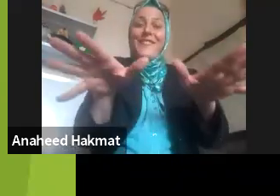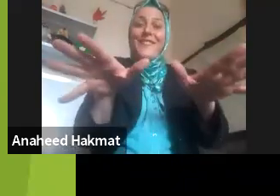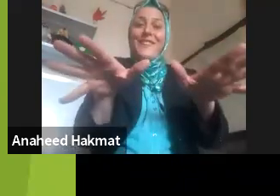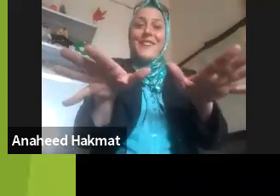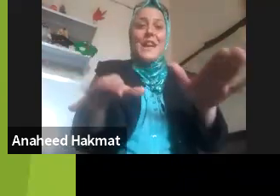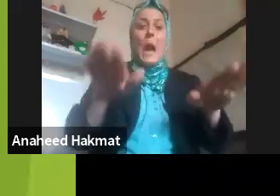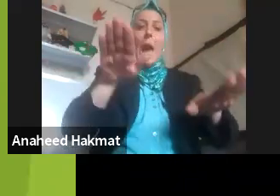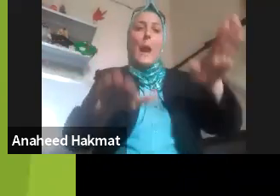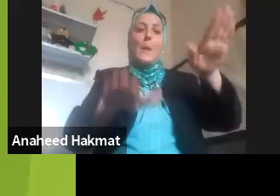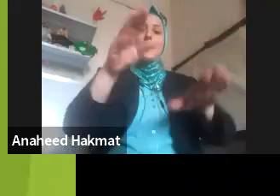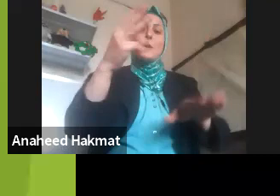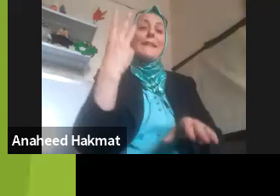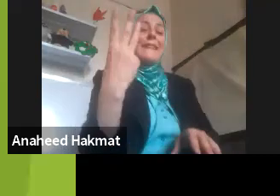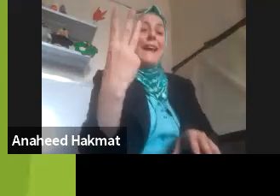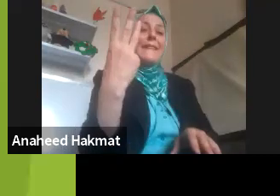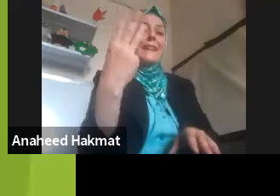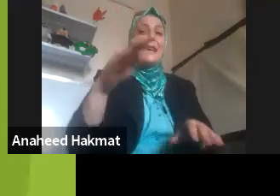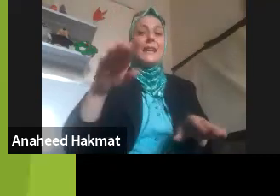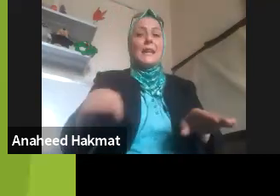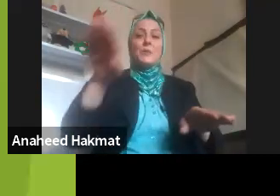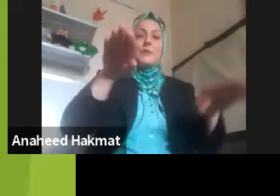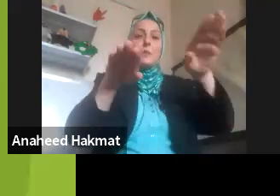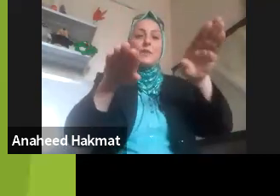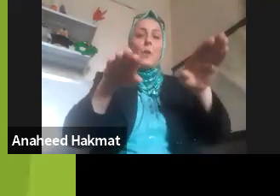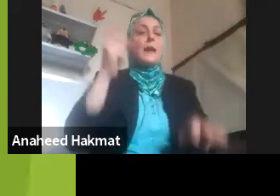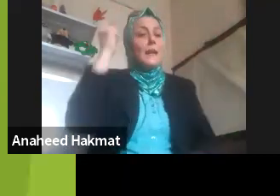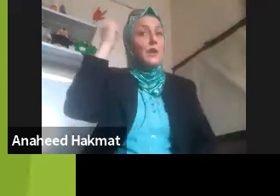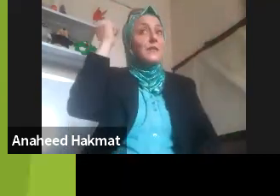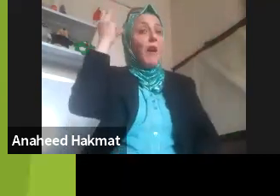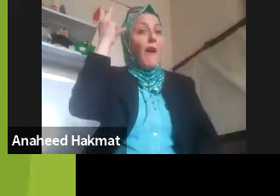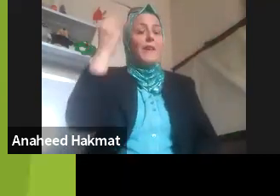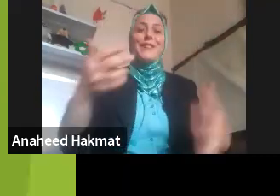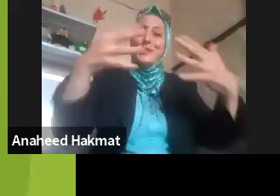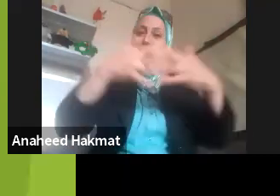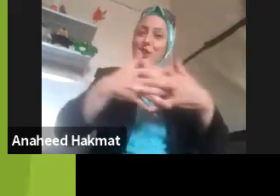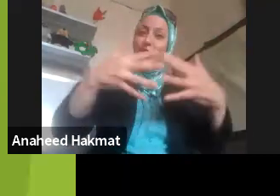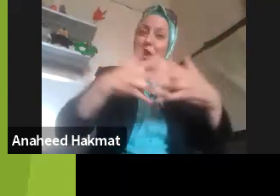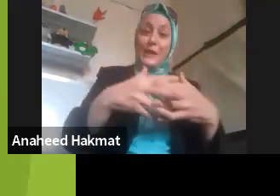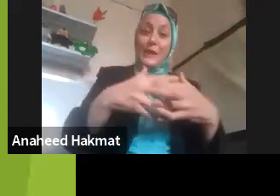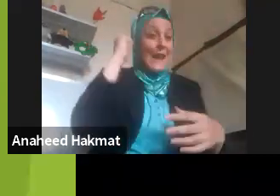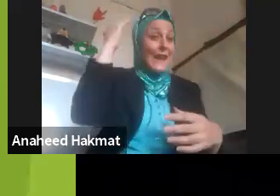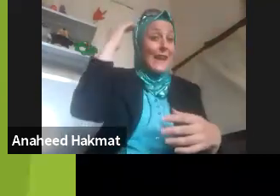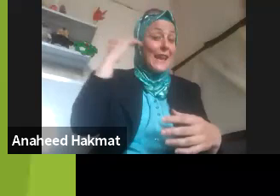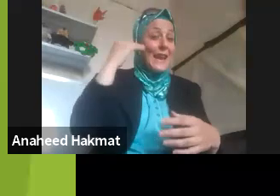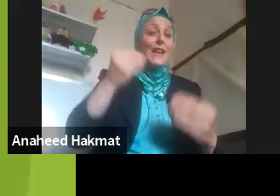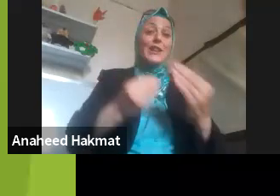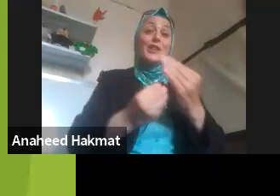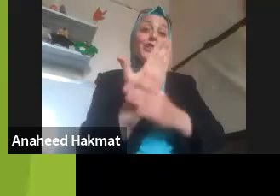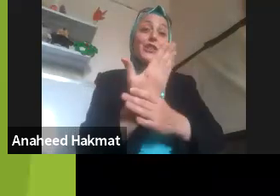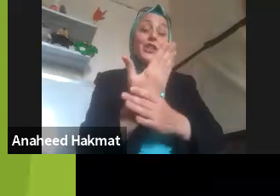الثلاثة، لأنه الثقافة التشاركية هي التي ستجدد